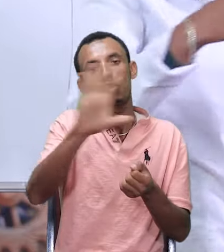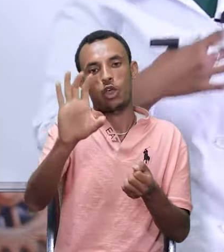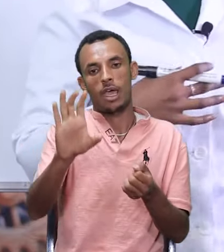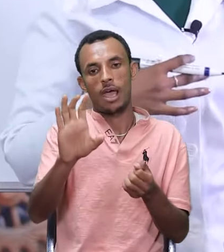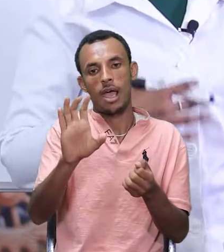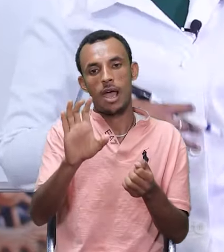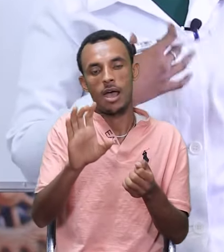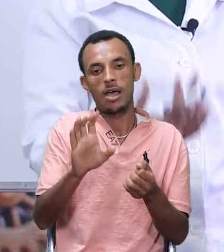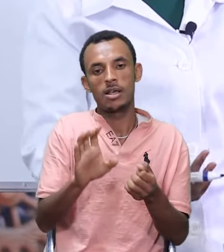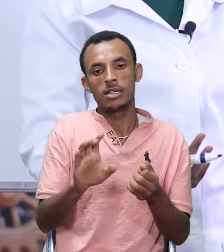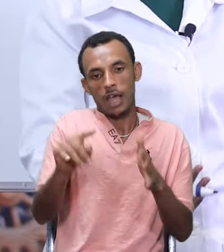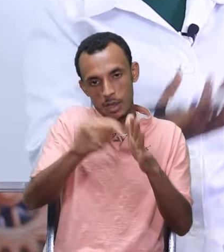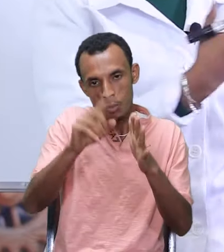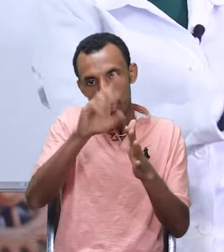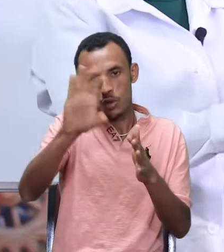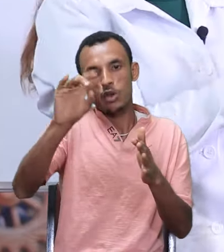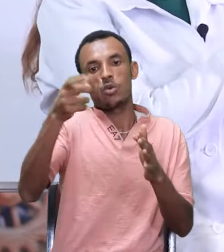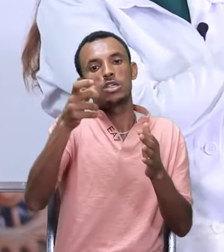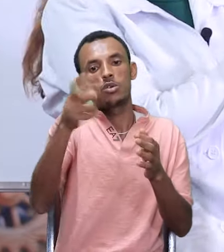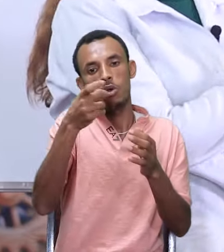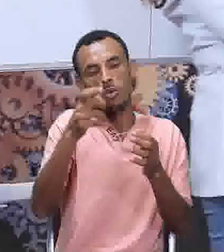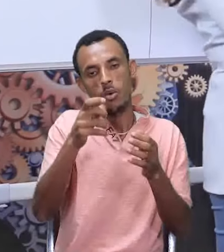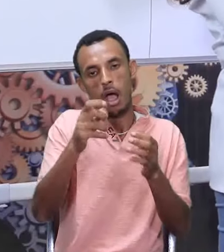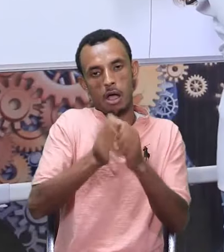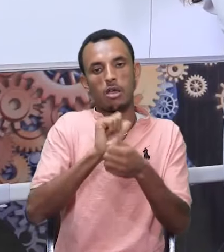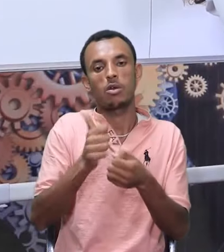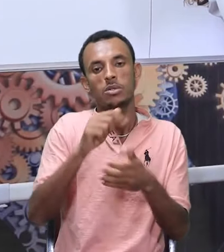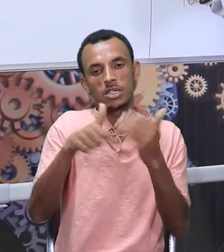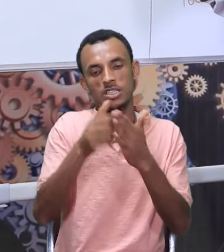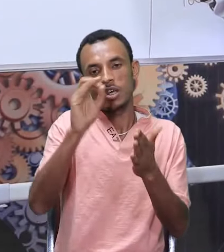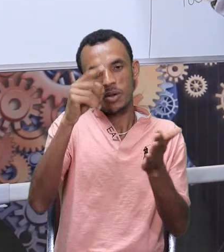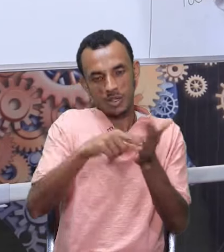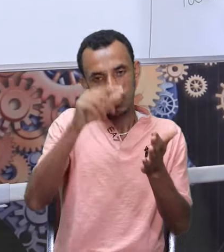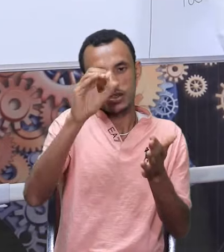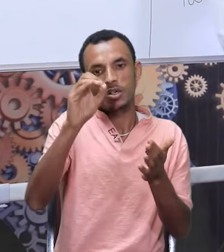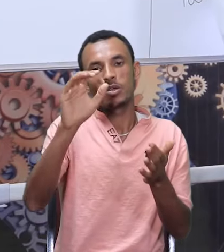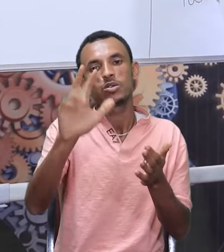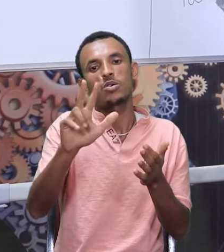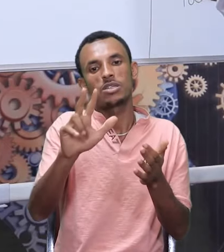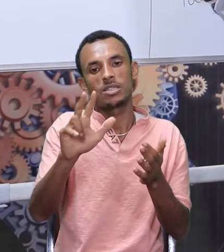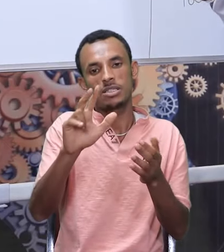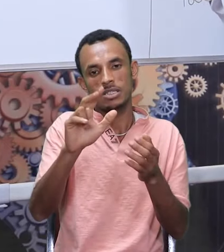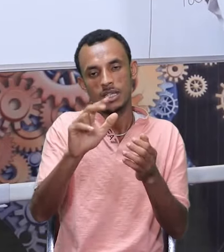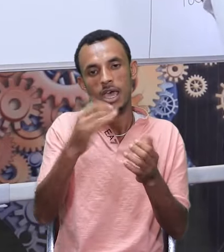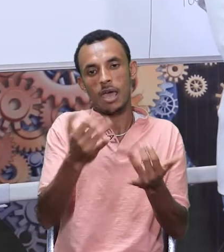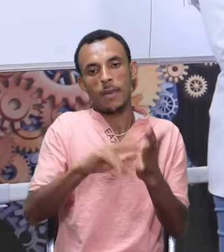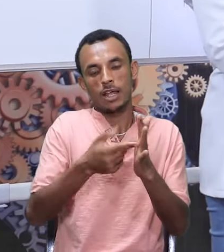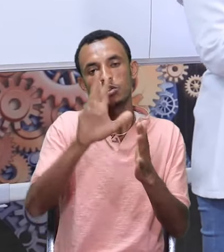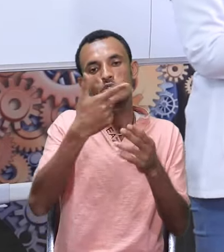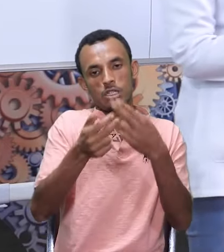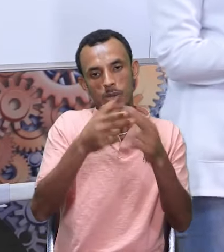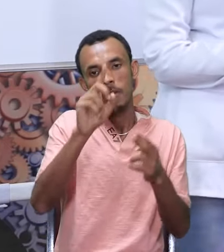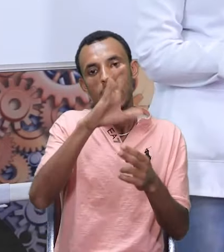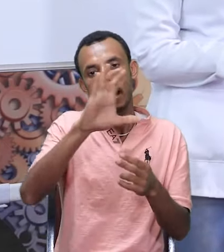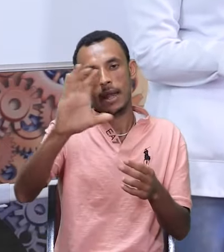አንቀይረውም ለምን ታሃቱ 100 እንዲሆን ስለሆነ የተፈለገው ራሱ ጥያቄው 0.03 ሲቀየር 3 መቶኛ ሆናል ይሄ ማለት 3 ሲባዛ